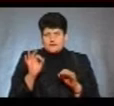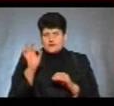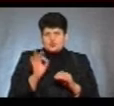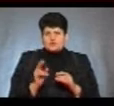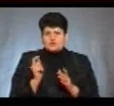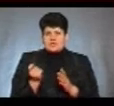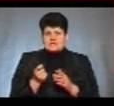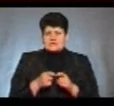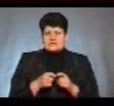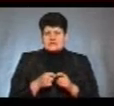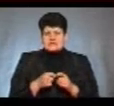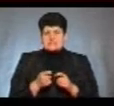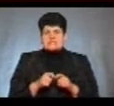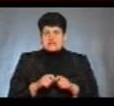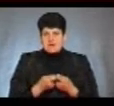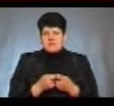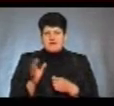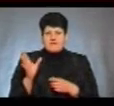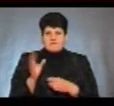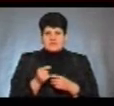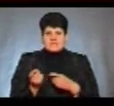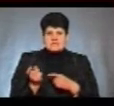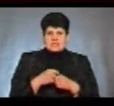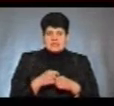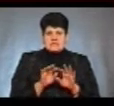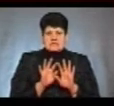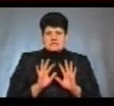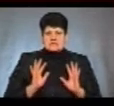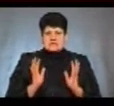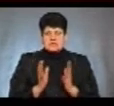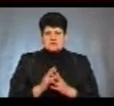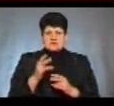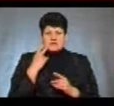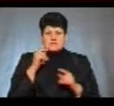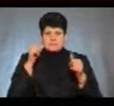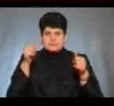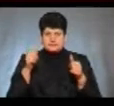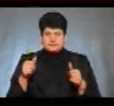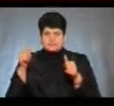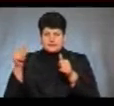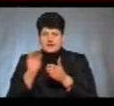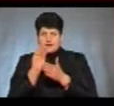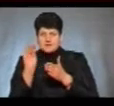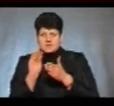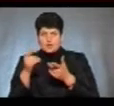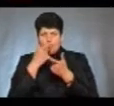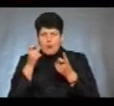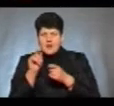зламав. Всі комірки закриті сітчатими дверами. Висять плакати безпеки,